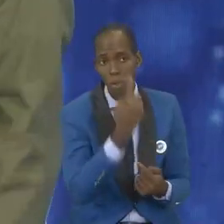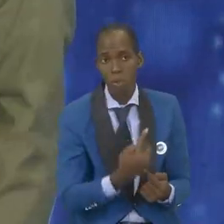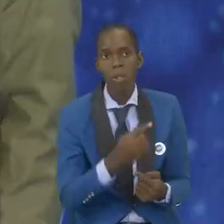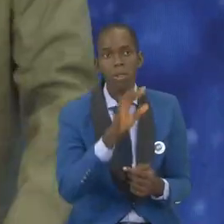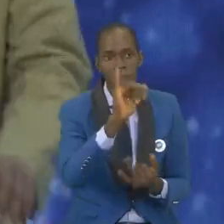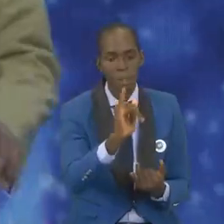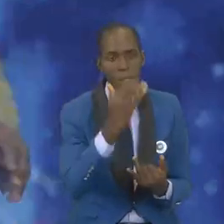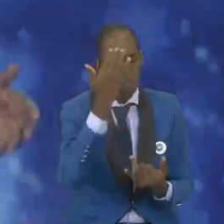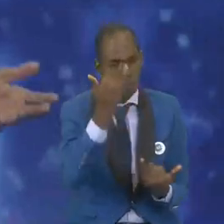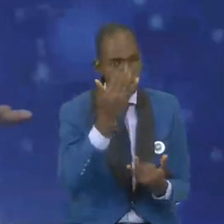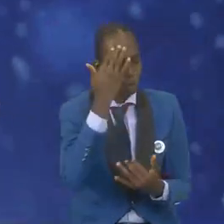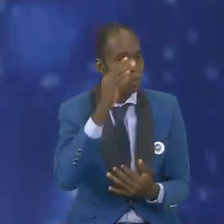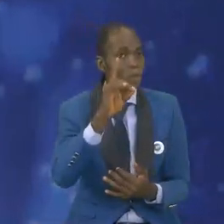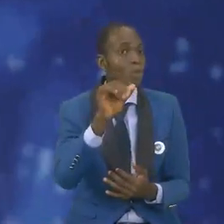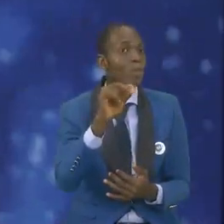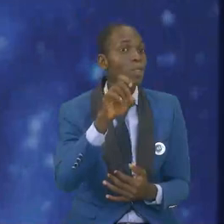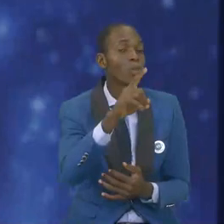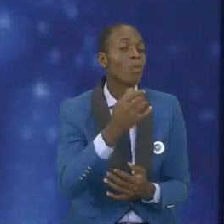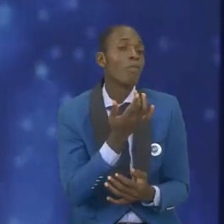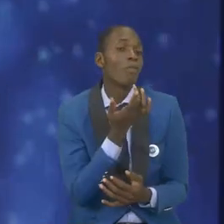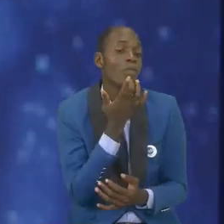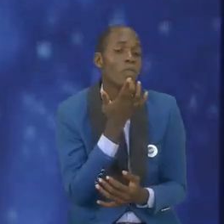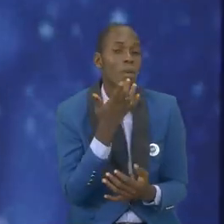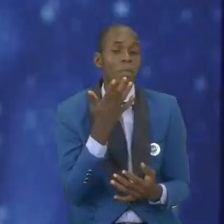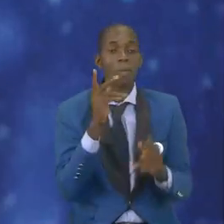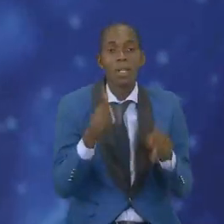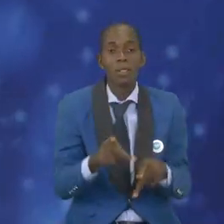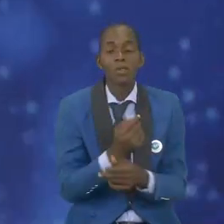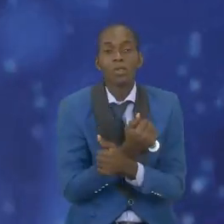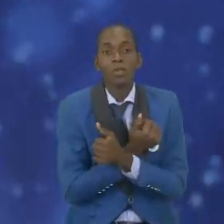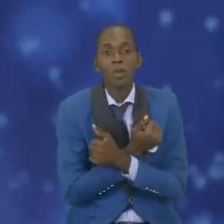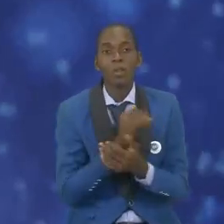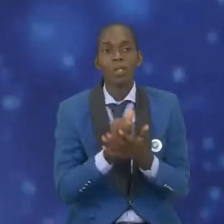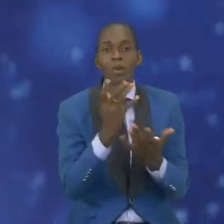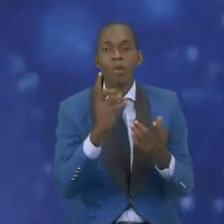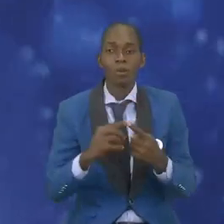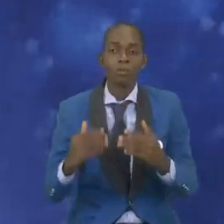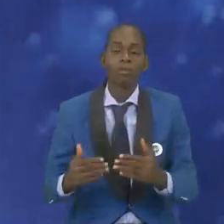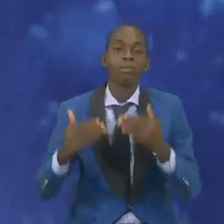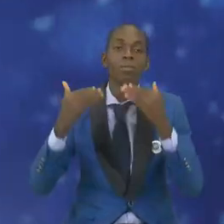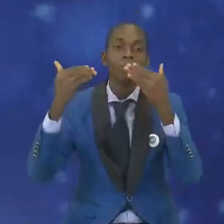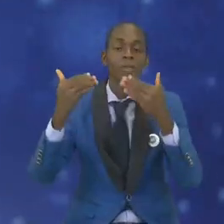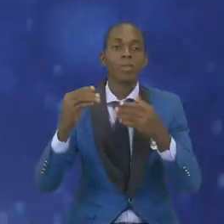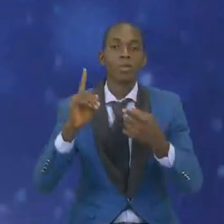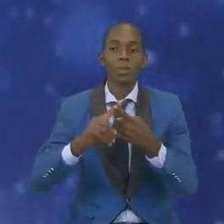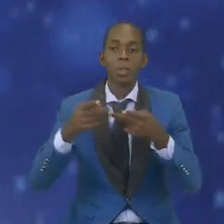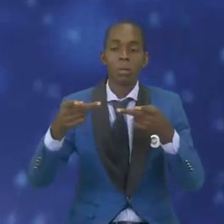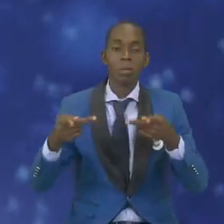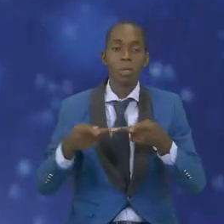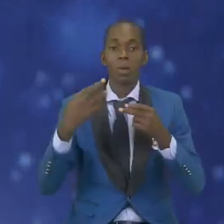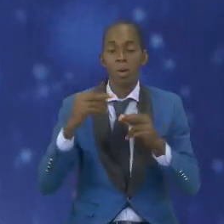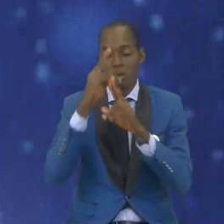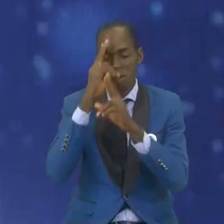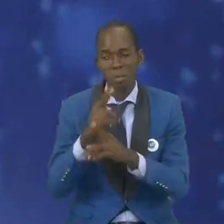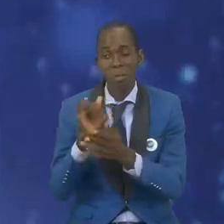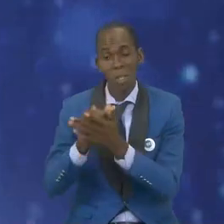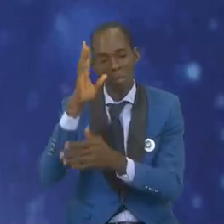celui que tu veux même exalter là, celui que tu veux mettre comme le premier là, celui que tu veux